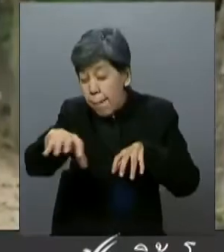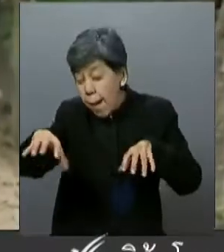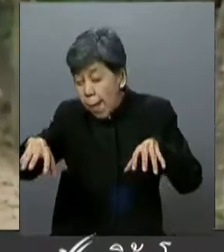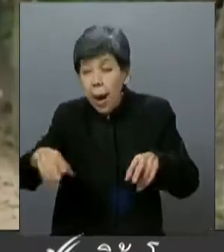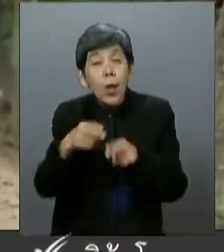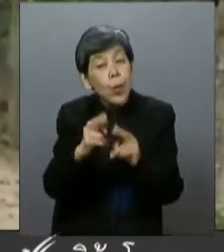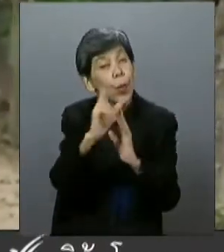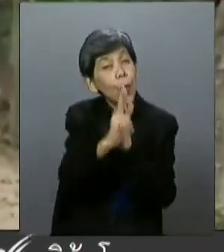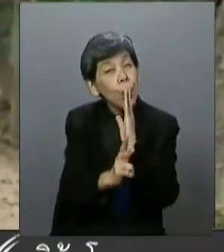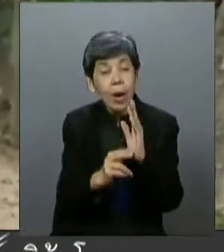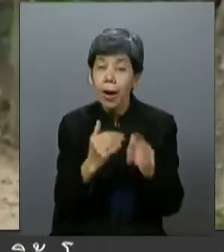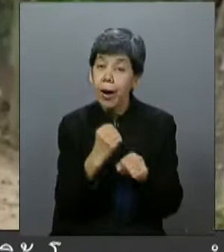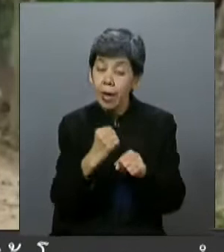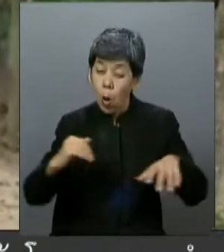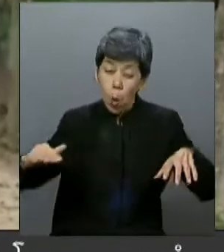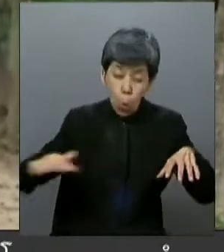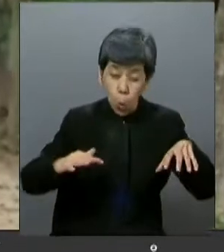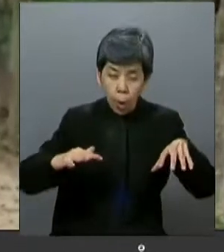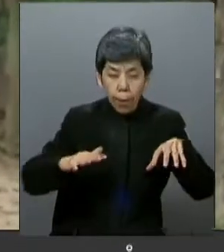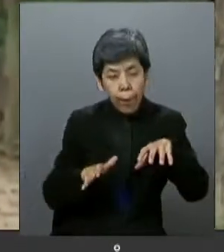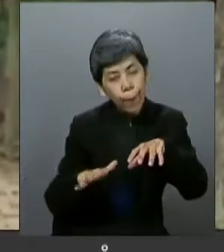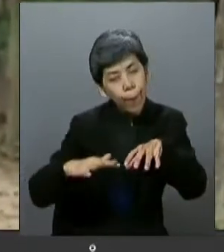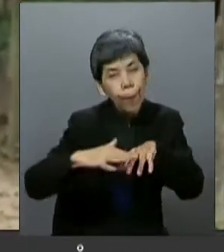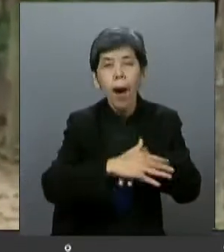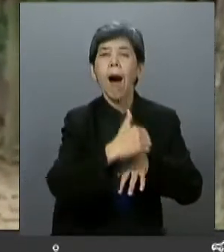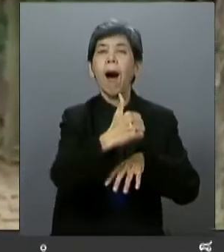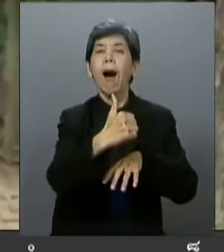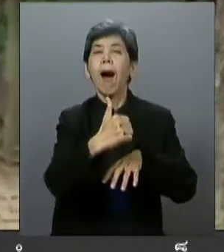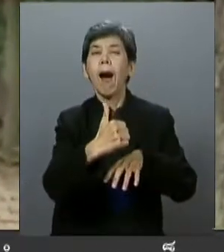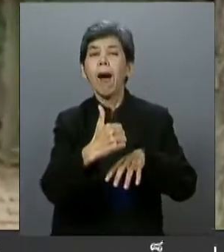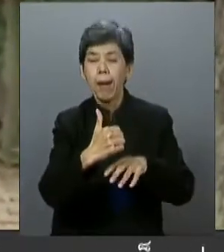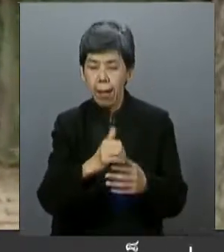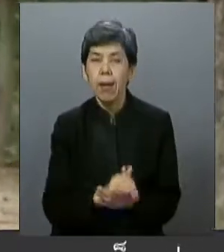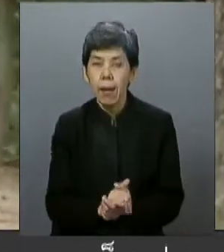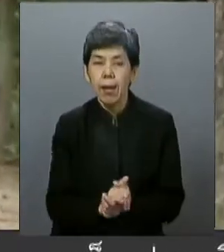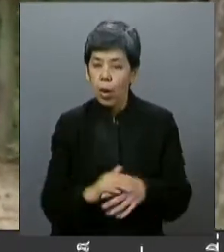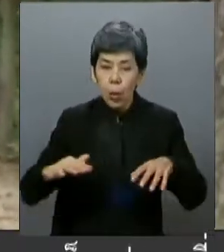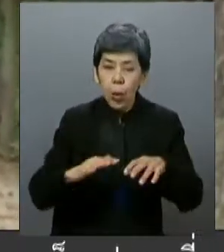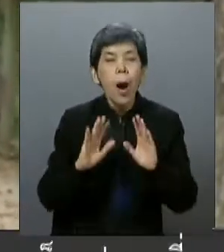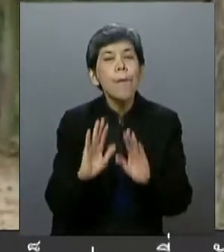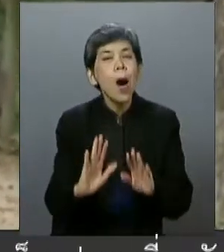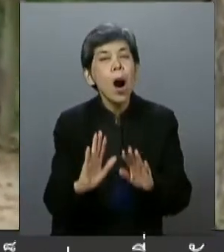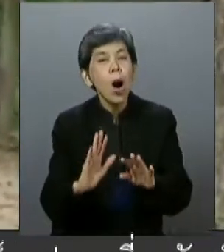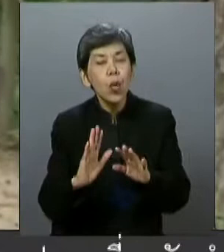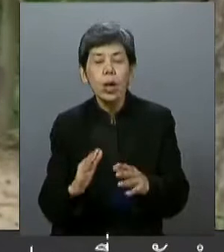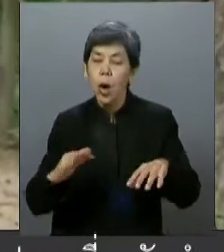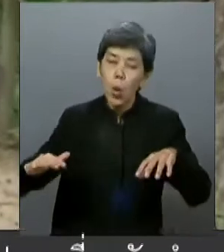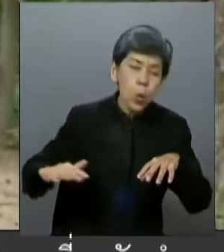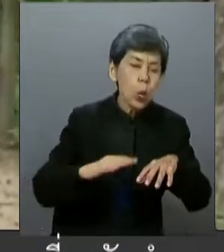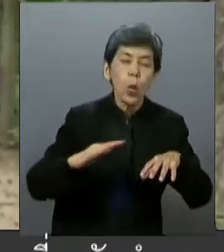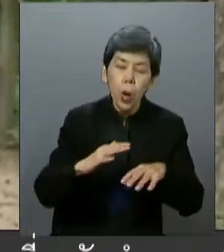ำโขงเนี่ยมันสามารถลดแรงกระแทกของน้ำได้เวลาน้ำพัดมามันก็จะช่วยลดหลั่นแรงดัน